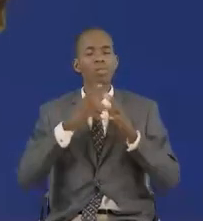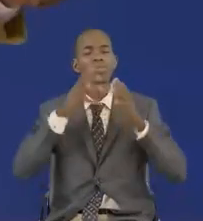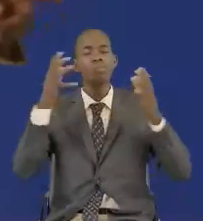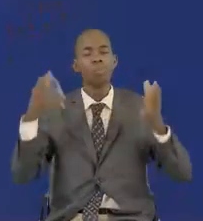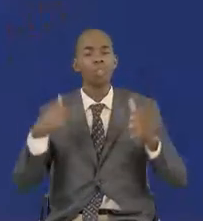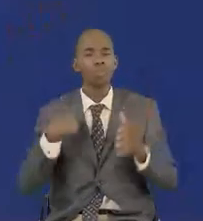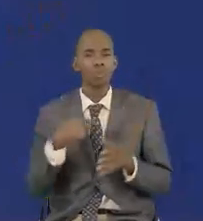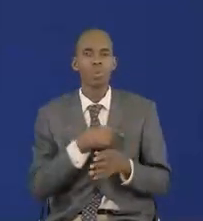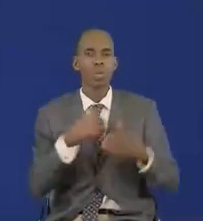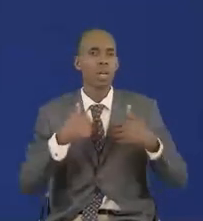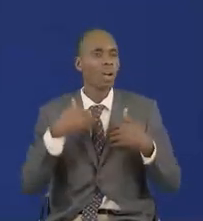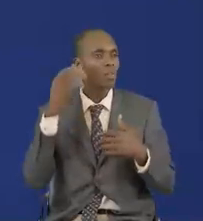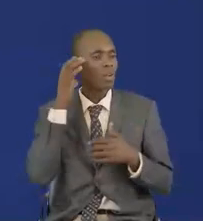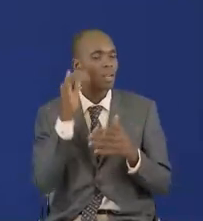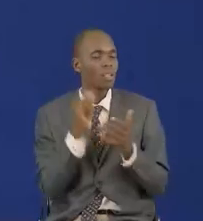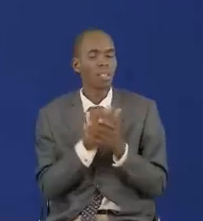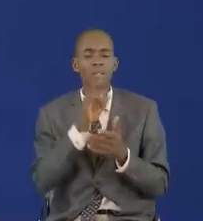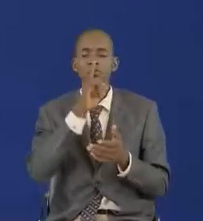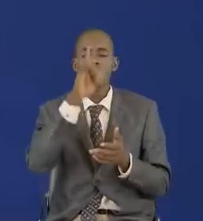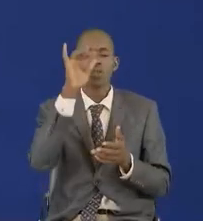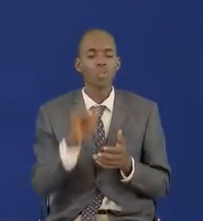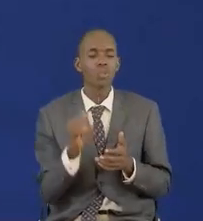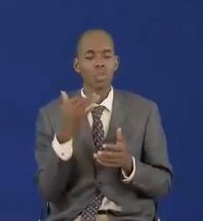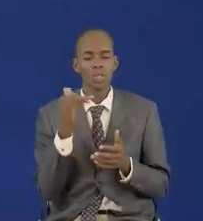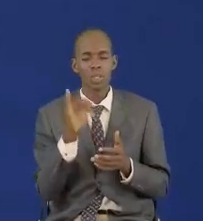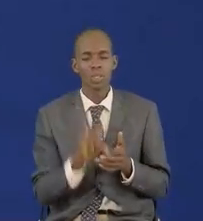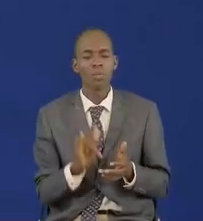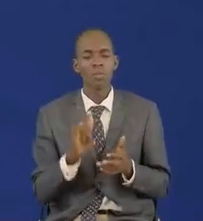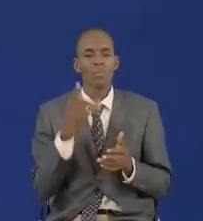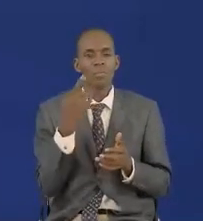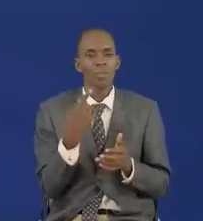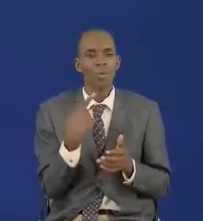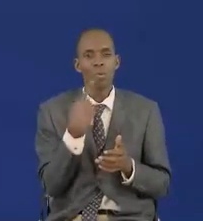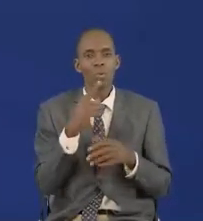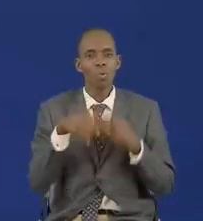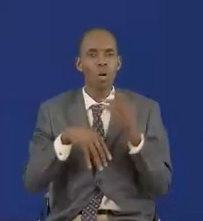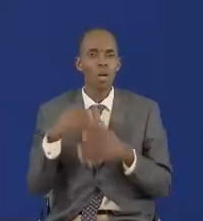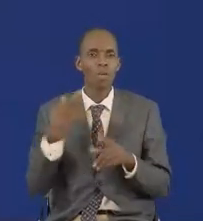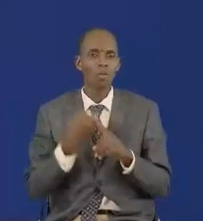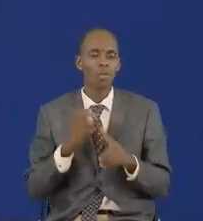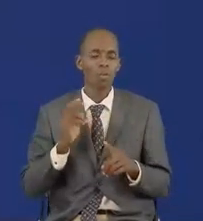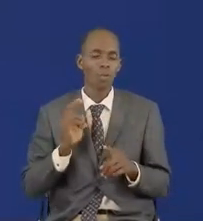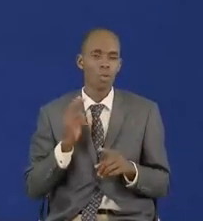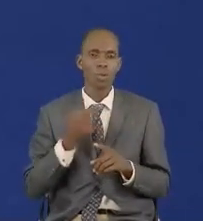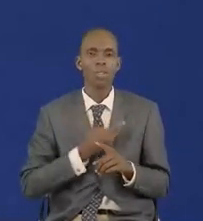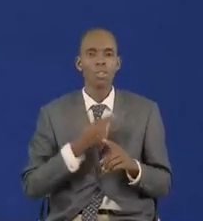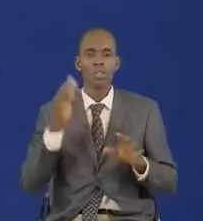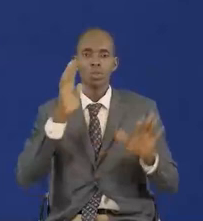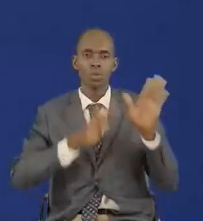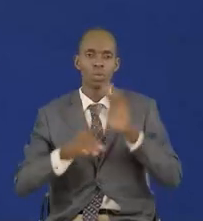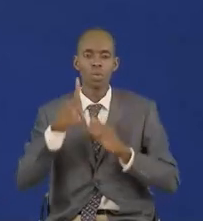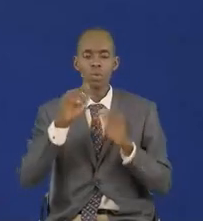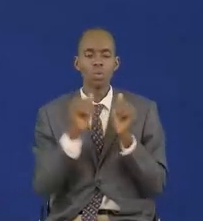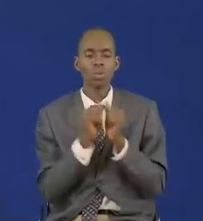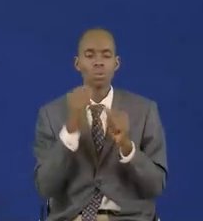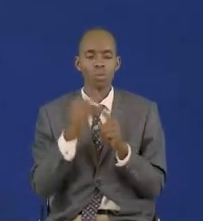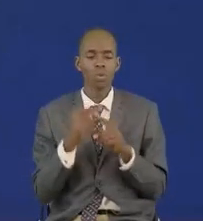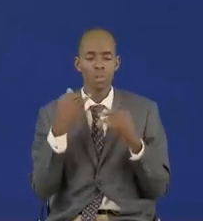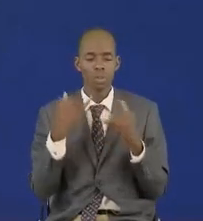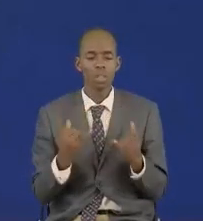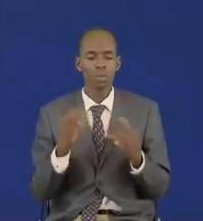ayant appris que quelques hommes partis de chez nous et auxquelles nous n'avions donné aucun ordre vous ont troublé par